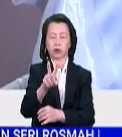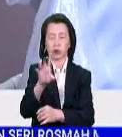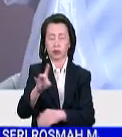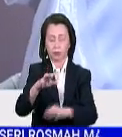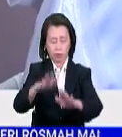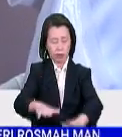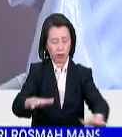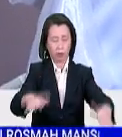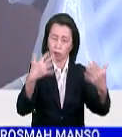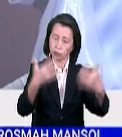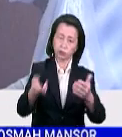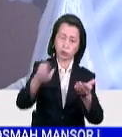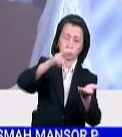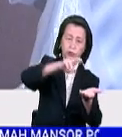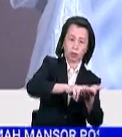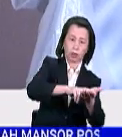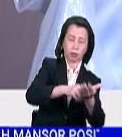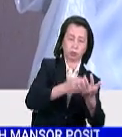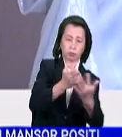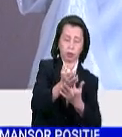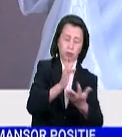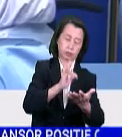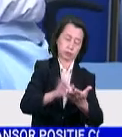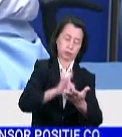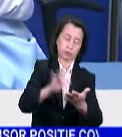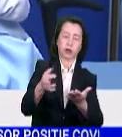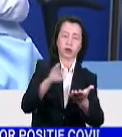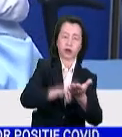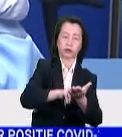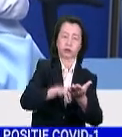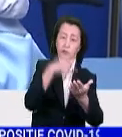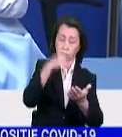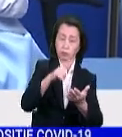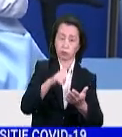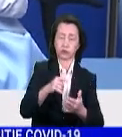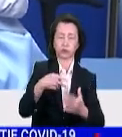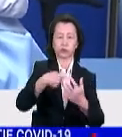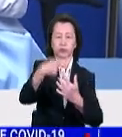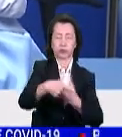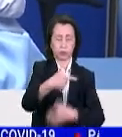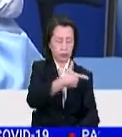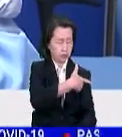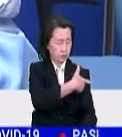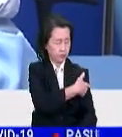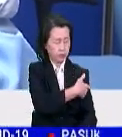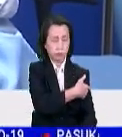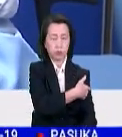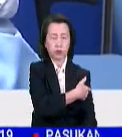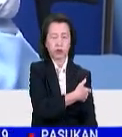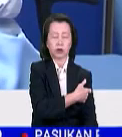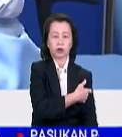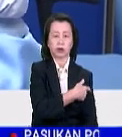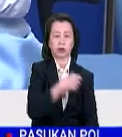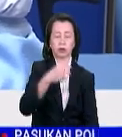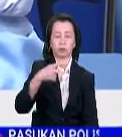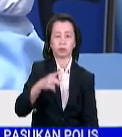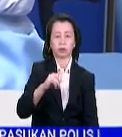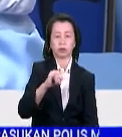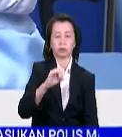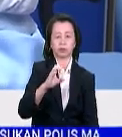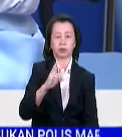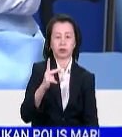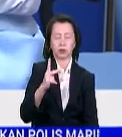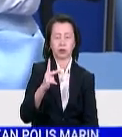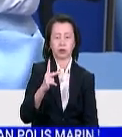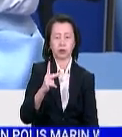kanak-kanak telah mendaftar Melalui aplikasi Mi sejahtera untuk program imunisasi coffee 19 kebangsaan kanak-kanak